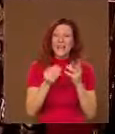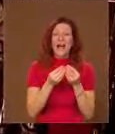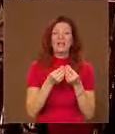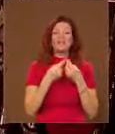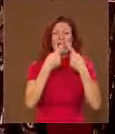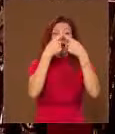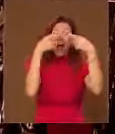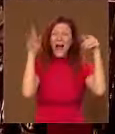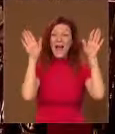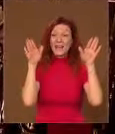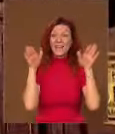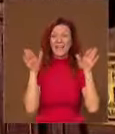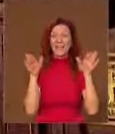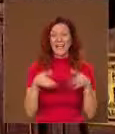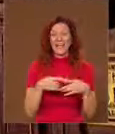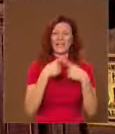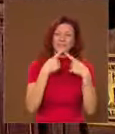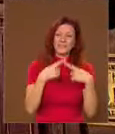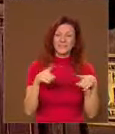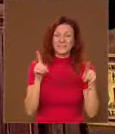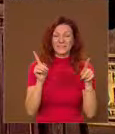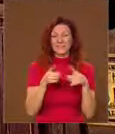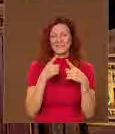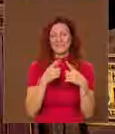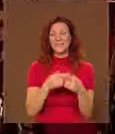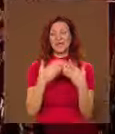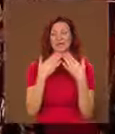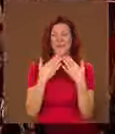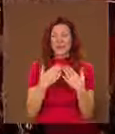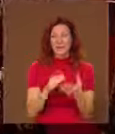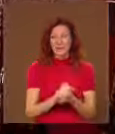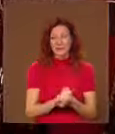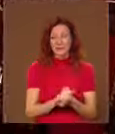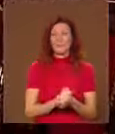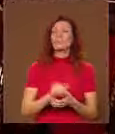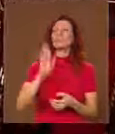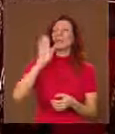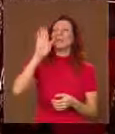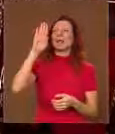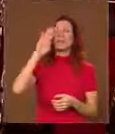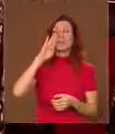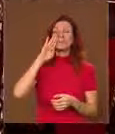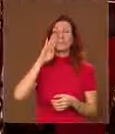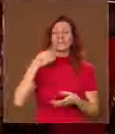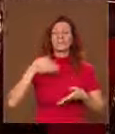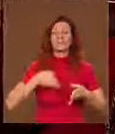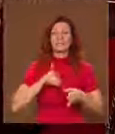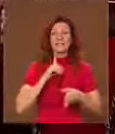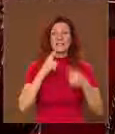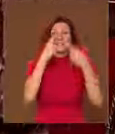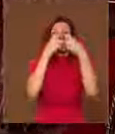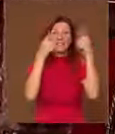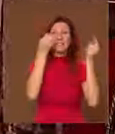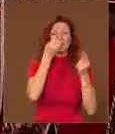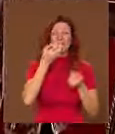пречудно, предивно таинство на Божието рождение. Сина и Светия Дух, въздаваме слава